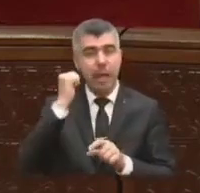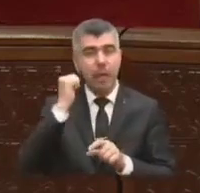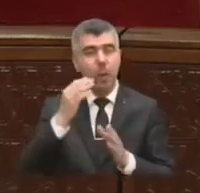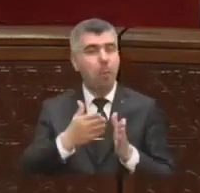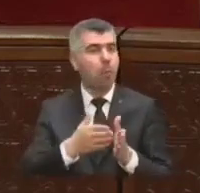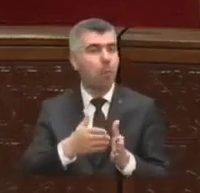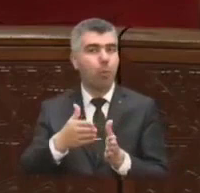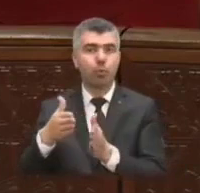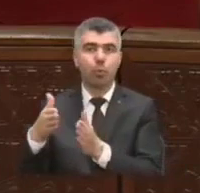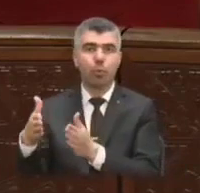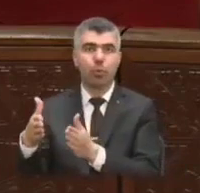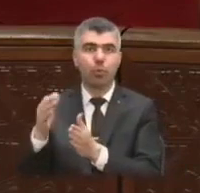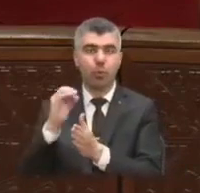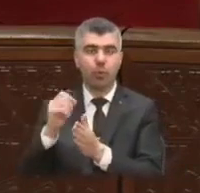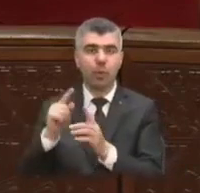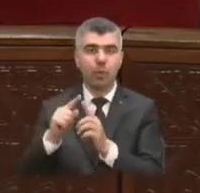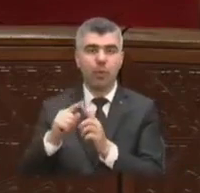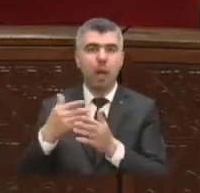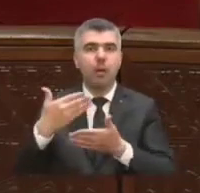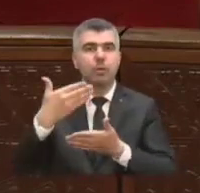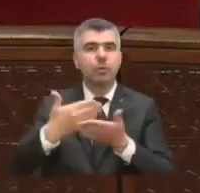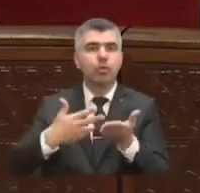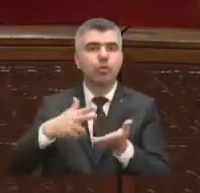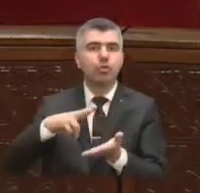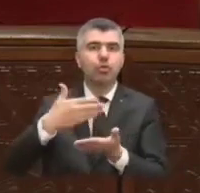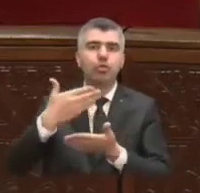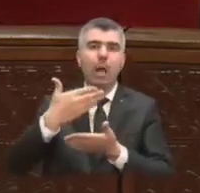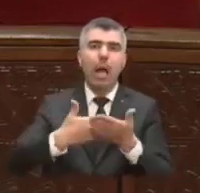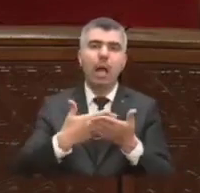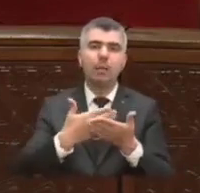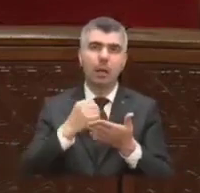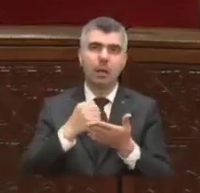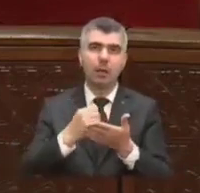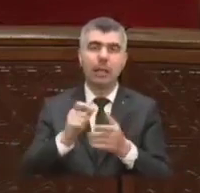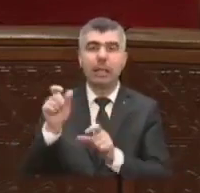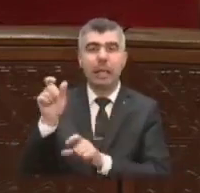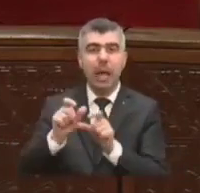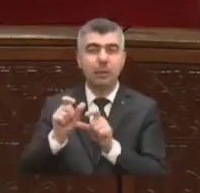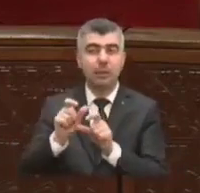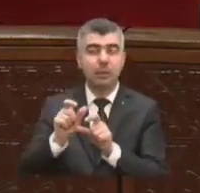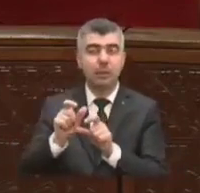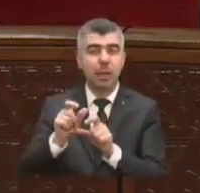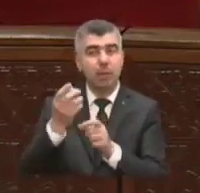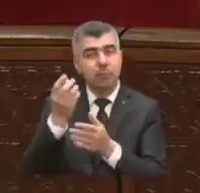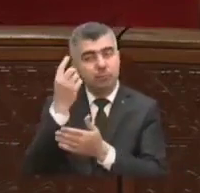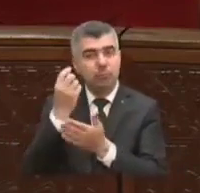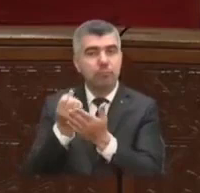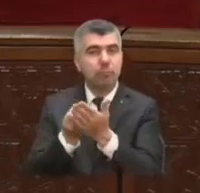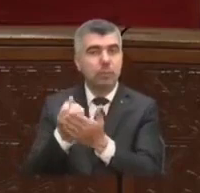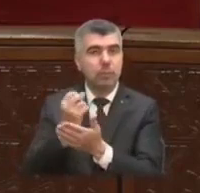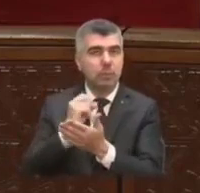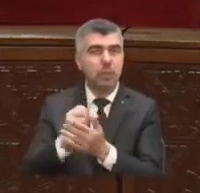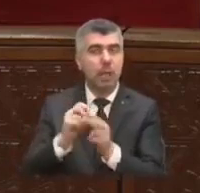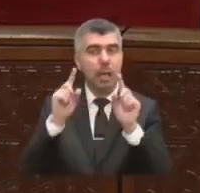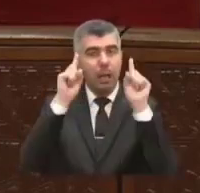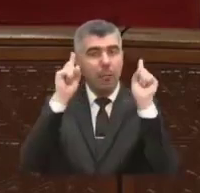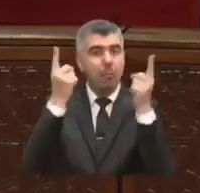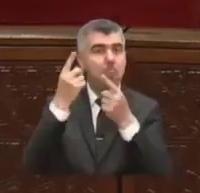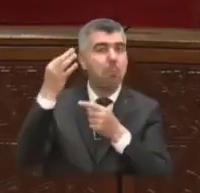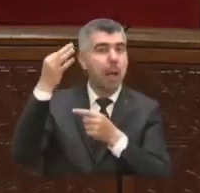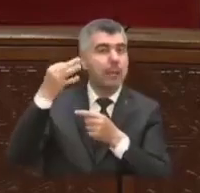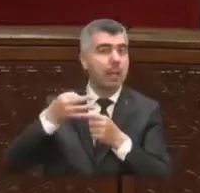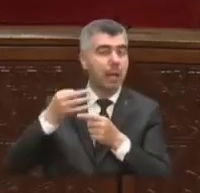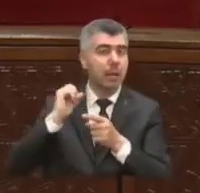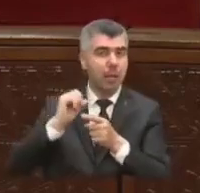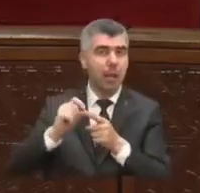التكوين وبحال عنده اشهاد. دابا خص الناس ما تمشيش غلطه، كيكون ماستر ديال الجامعه